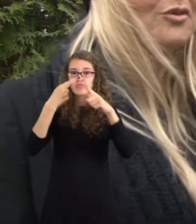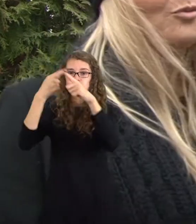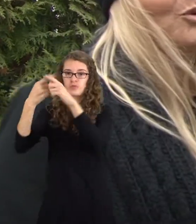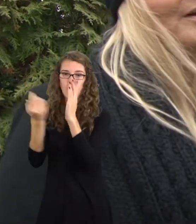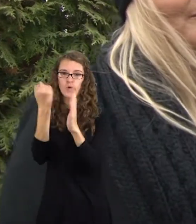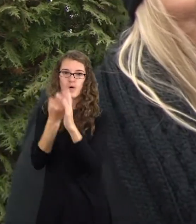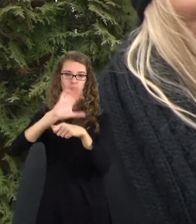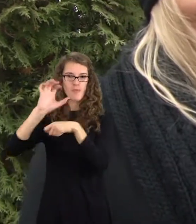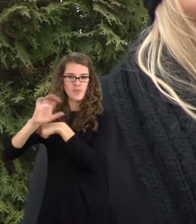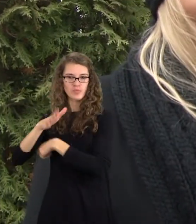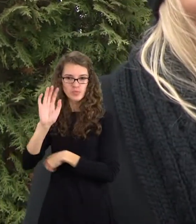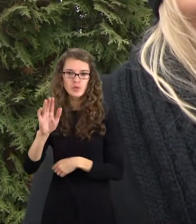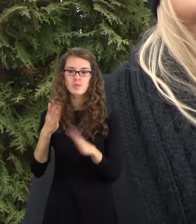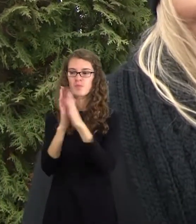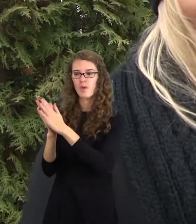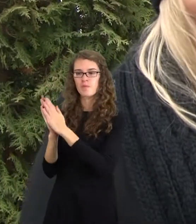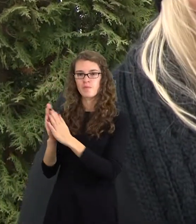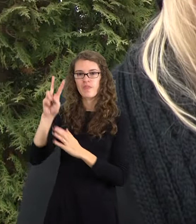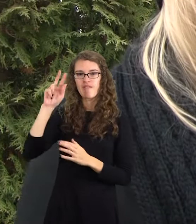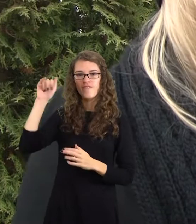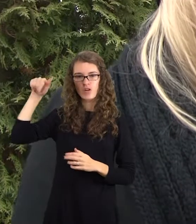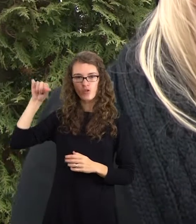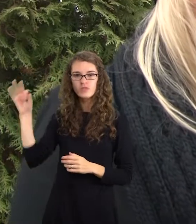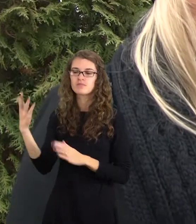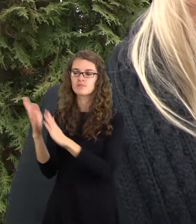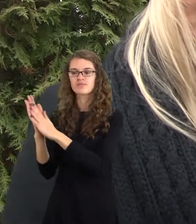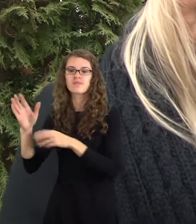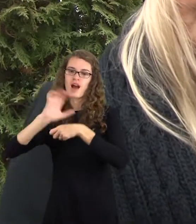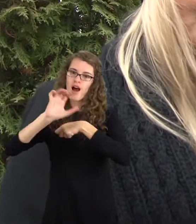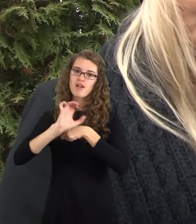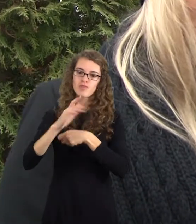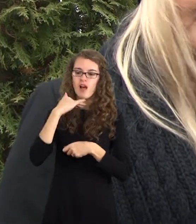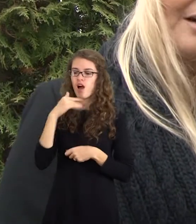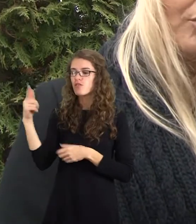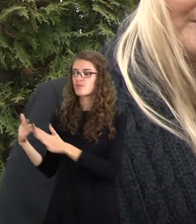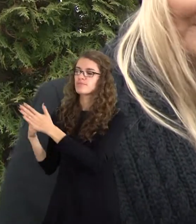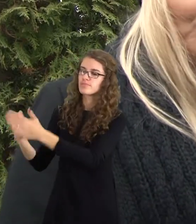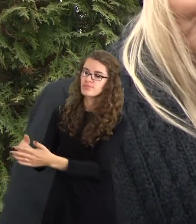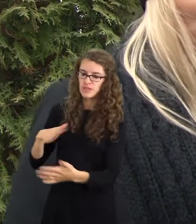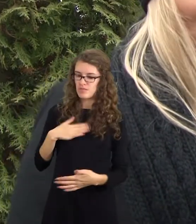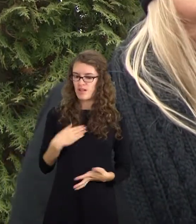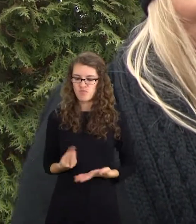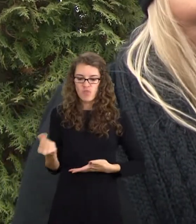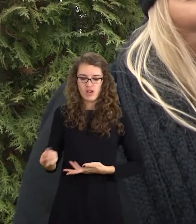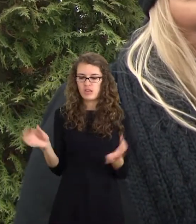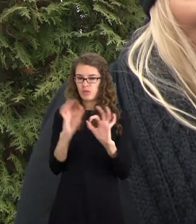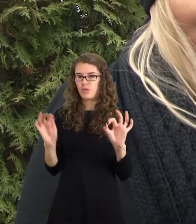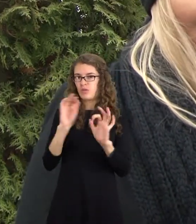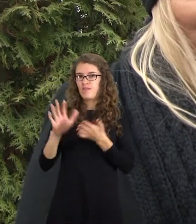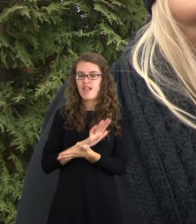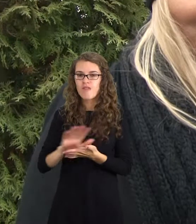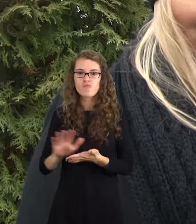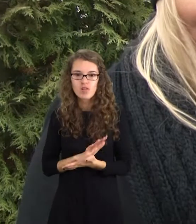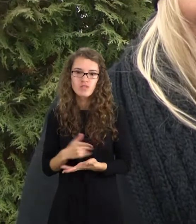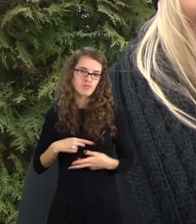dar suorganizuotų pagaminimą, kadangi, nu kaip čia, aišku, kažkas paremė visą šitą reikalą. Mums nekainavo kaip kapinių prižiūrėtojų ne cento, tai